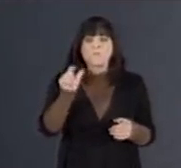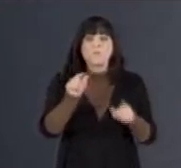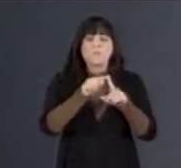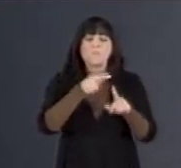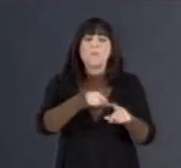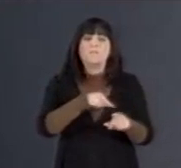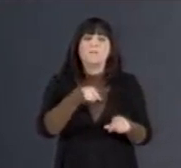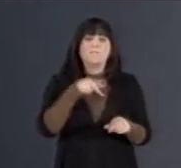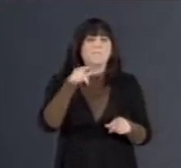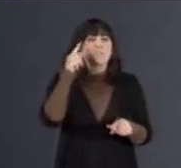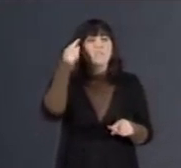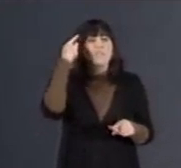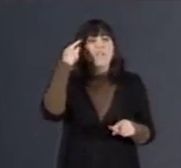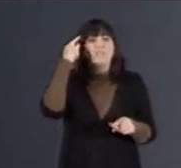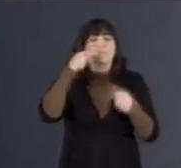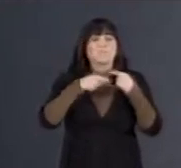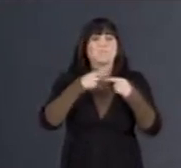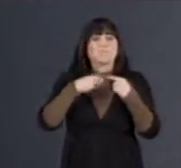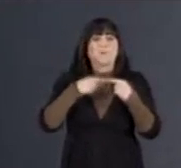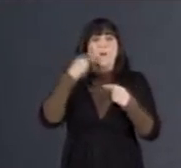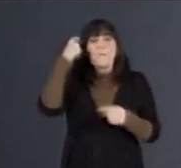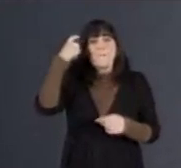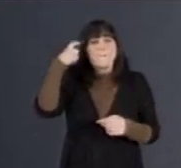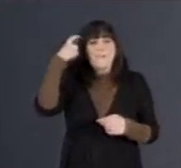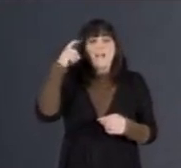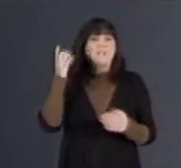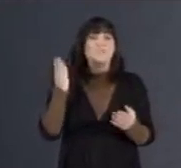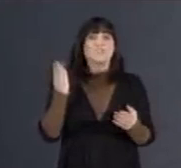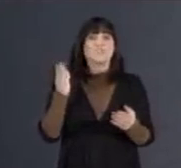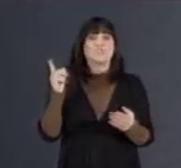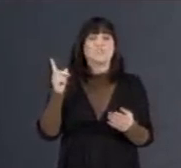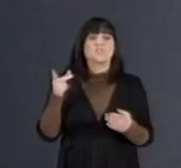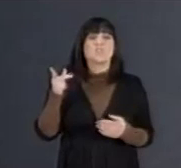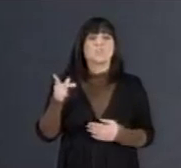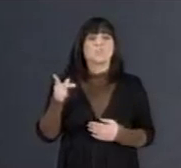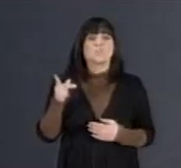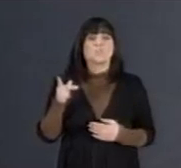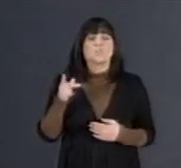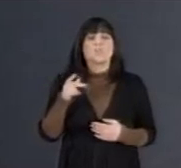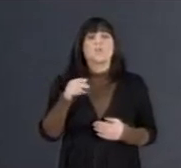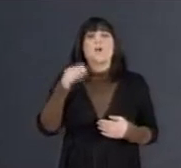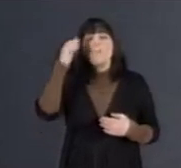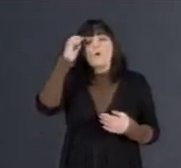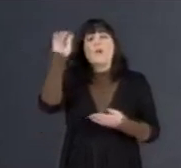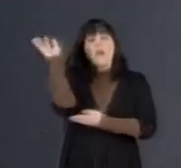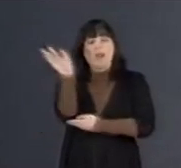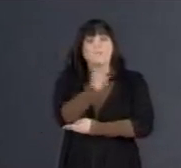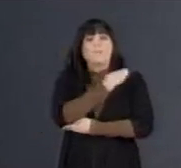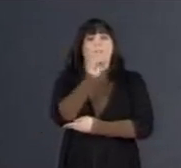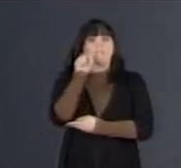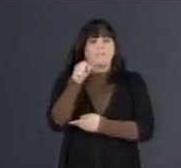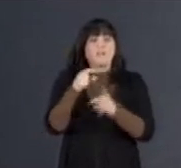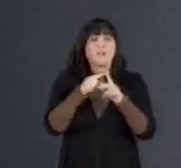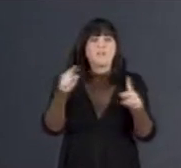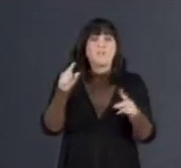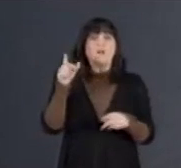– nuanced departments in Macampanna ħkom습니까? salamdi bitjianat ēibwa kemunan mhalomşi. Agsh mo'na flambian, o misi nyan molian. ēwa kemunan